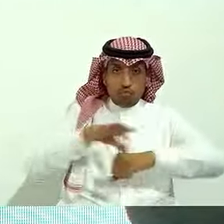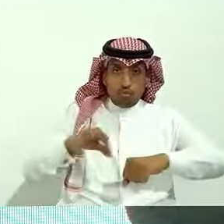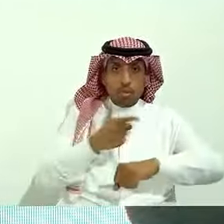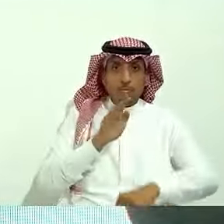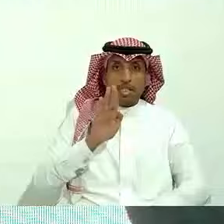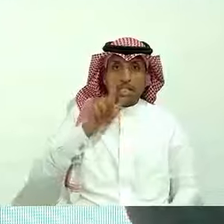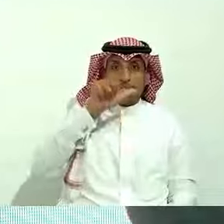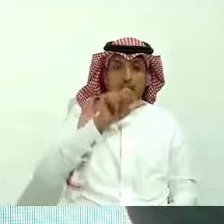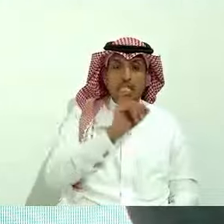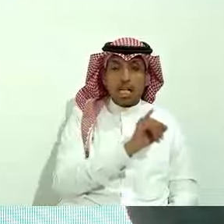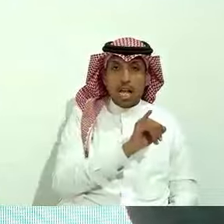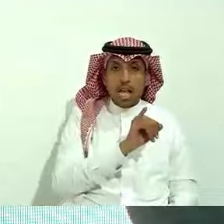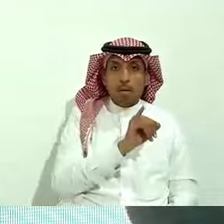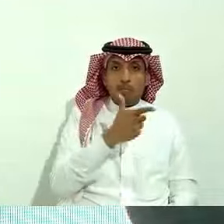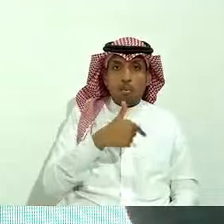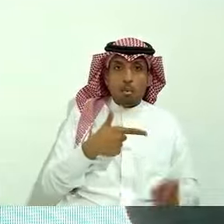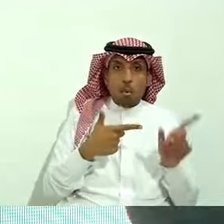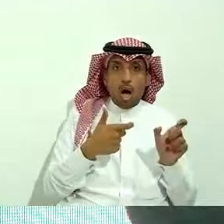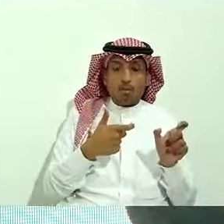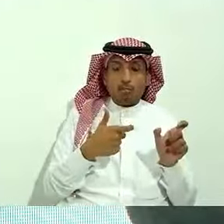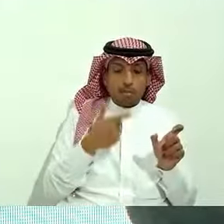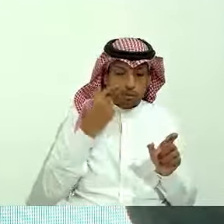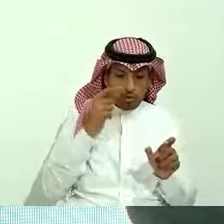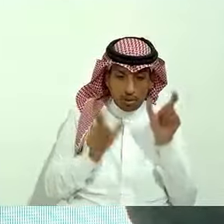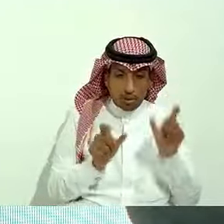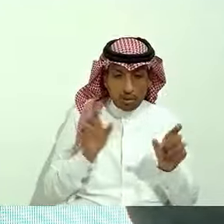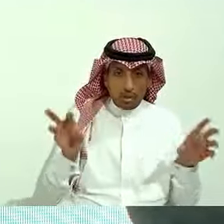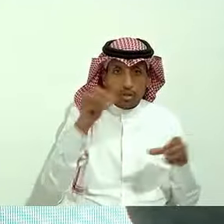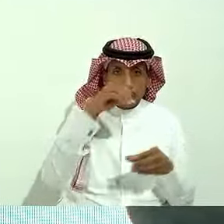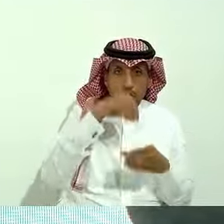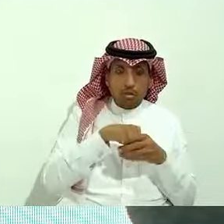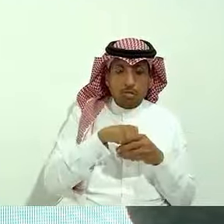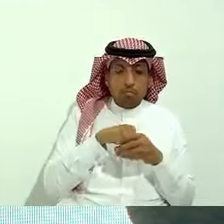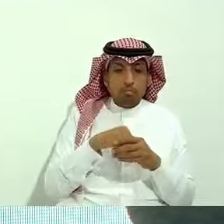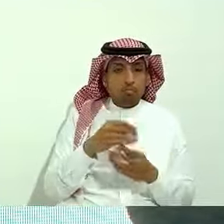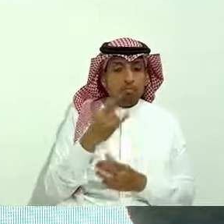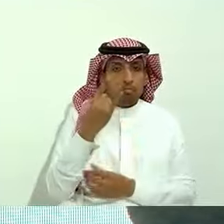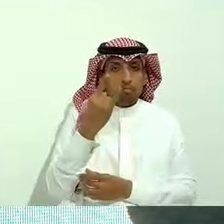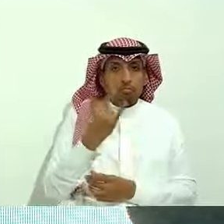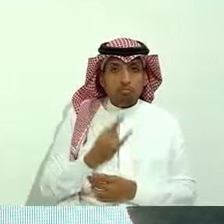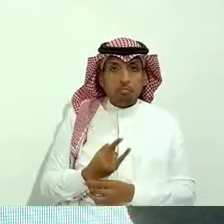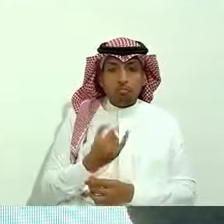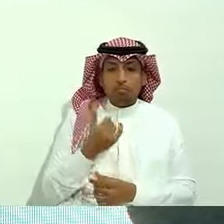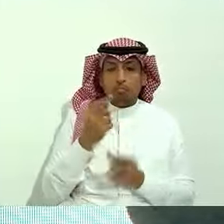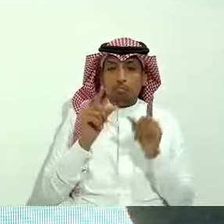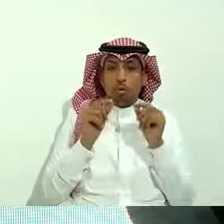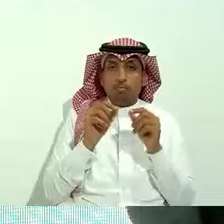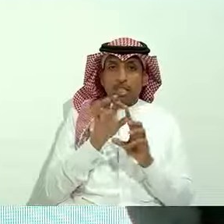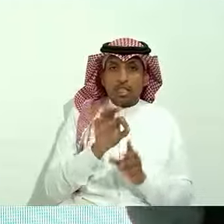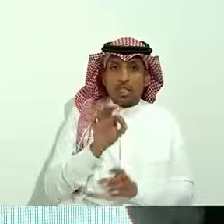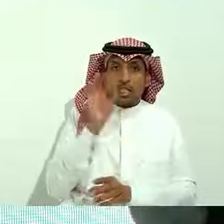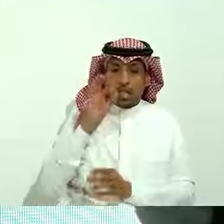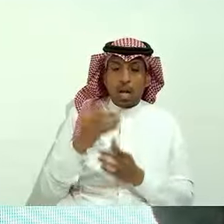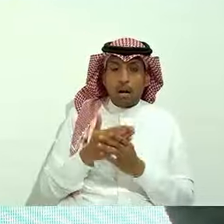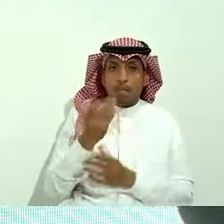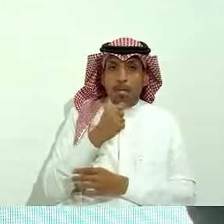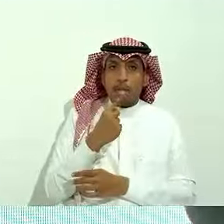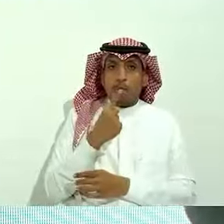سليم وحرب، وطلعت بقطعة جميلة جدا جدا من اختيرت من ضمن 100